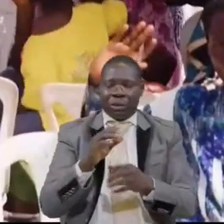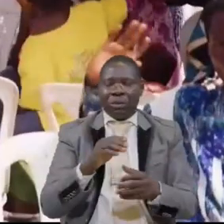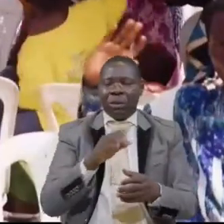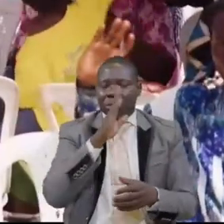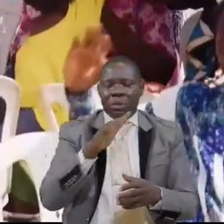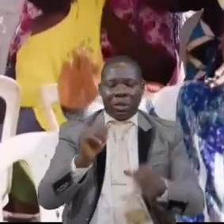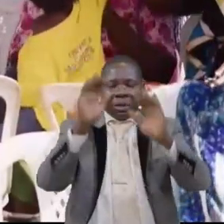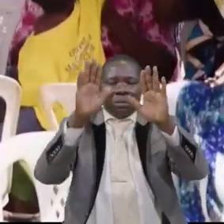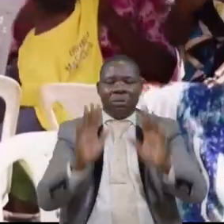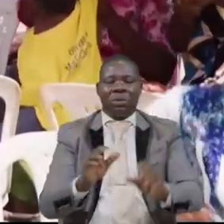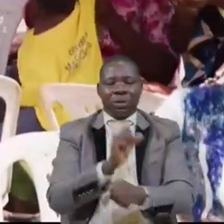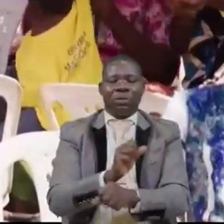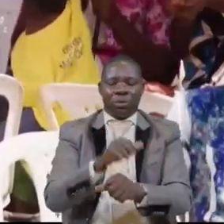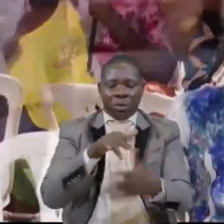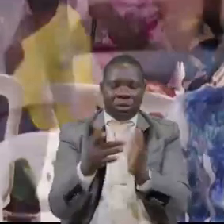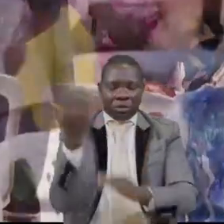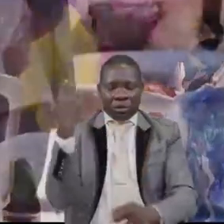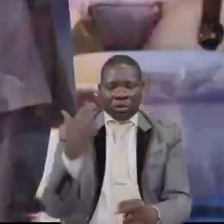miracle.